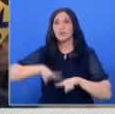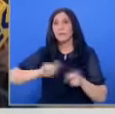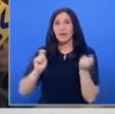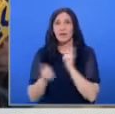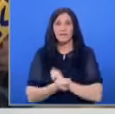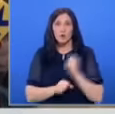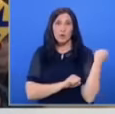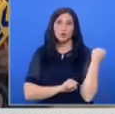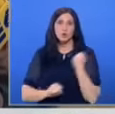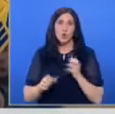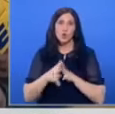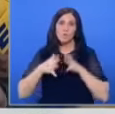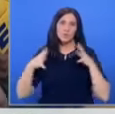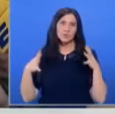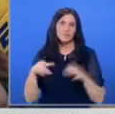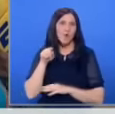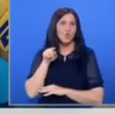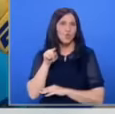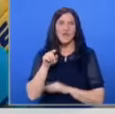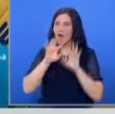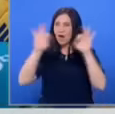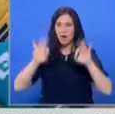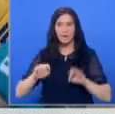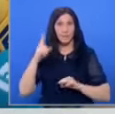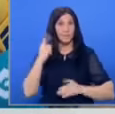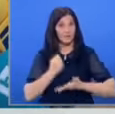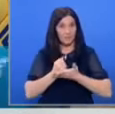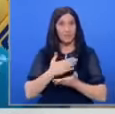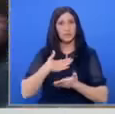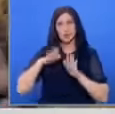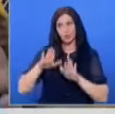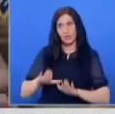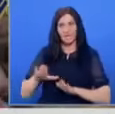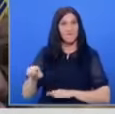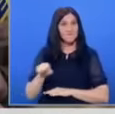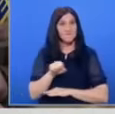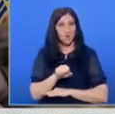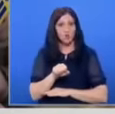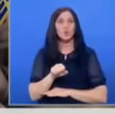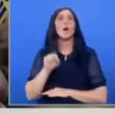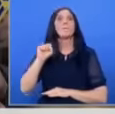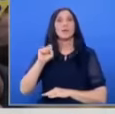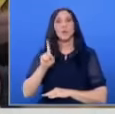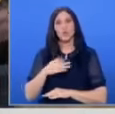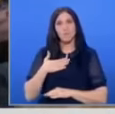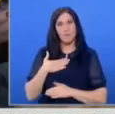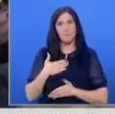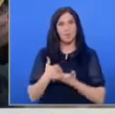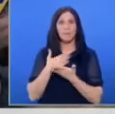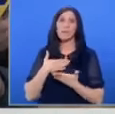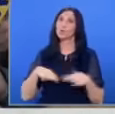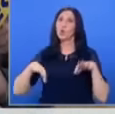конституционно мнозинство, това в рамките на първия мандат за нас остава водещо. партиите, които ме подкрепят, имат готовност